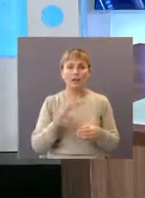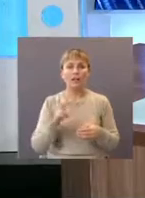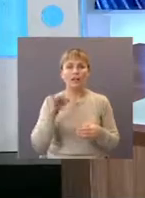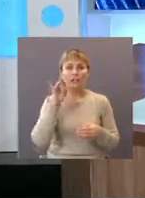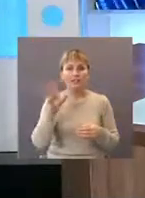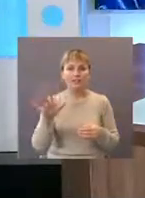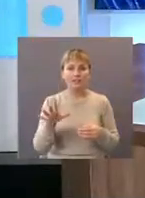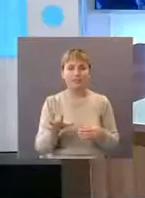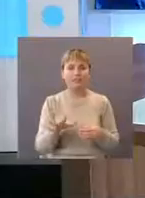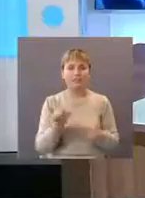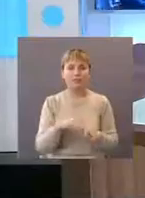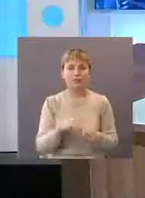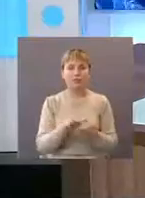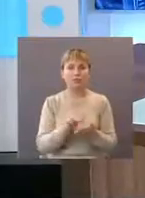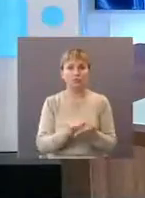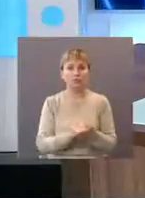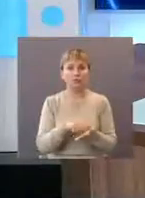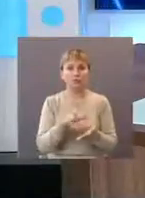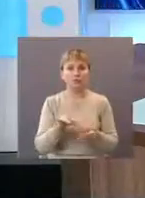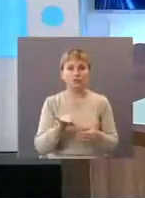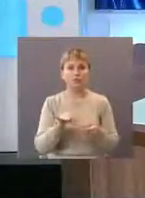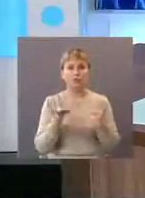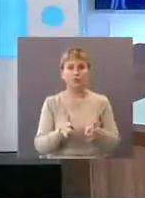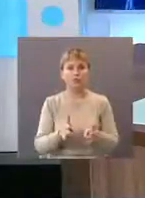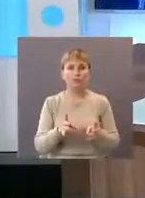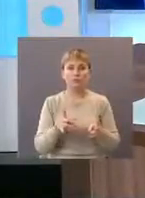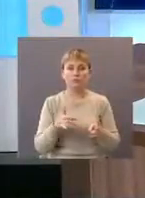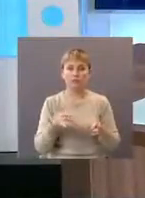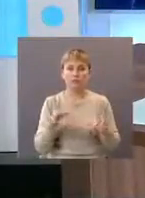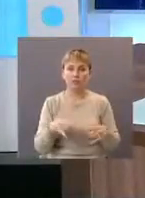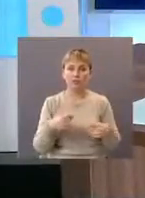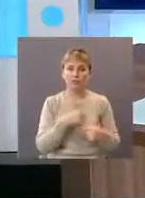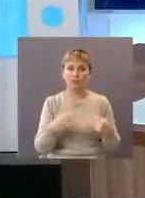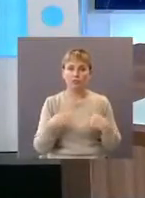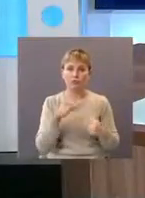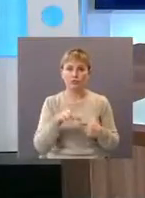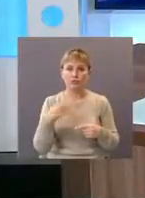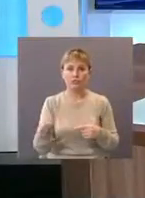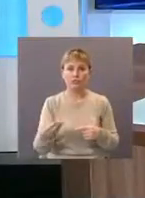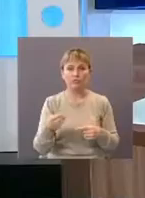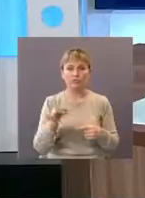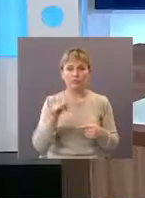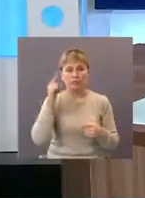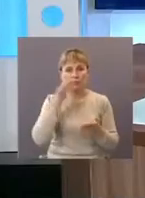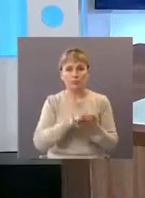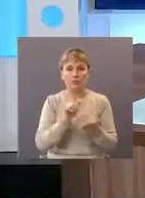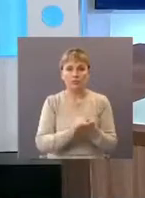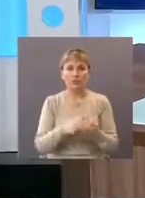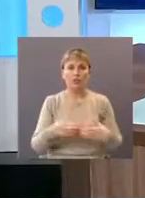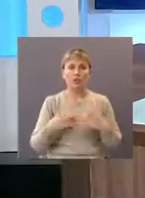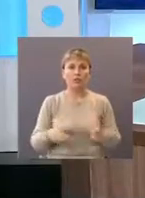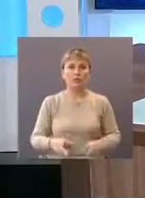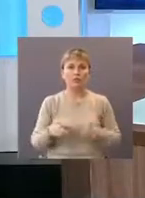известно, способен заглушить боль одних и причинить страдания другим. На почве хмельного помутнения разума совершаются страшные